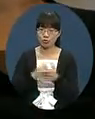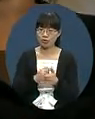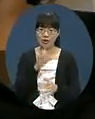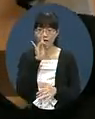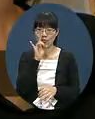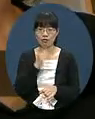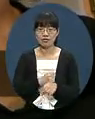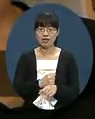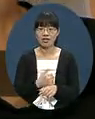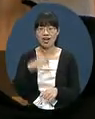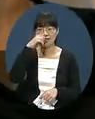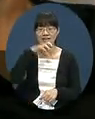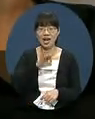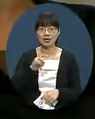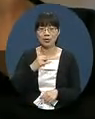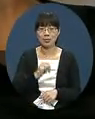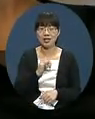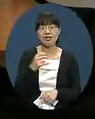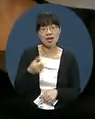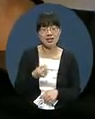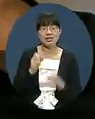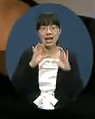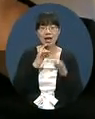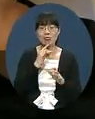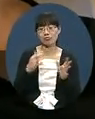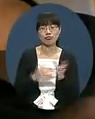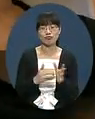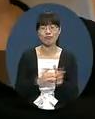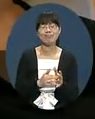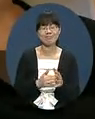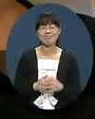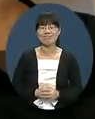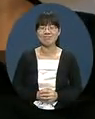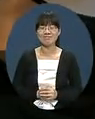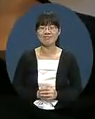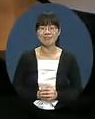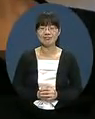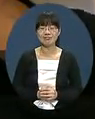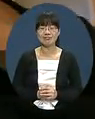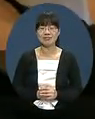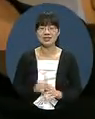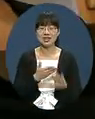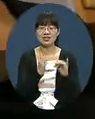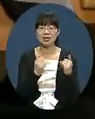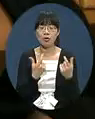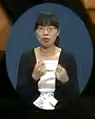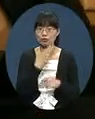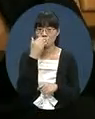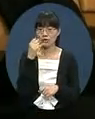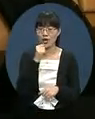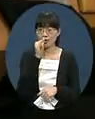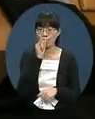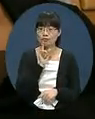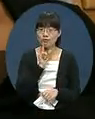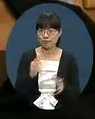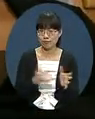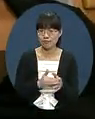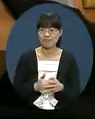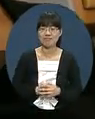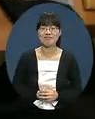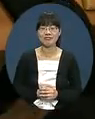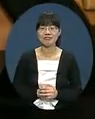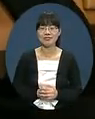come on, that's just her skin. This is who she is. She's the eczema doesn't make her. She's a person just living with